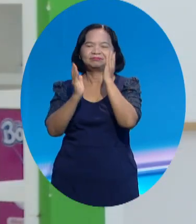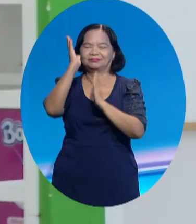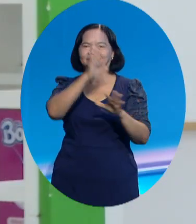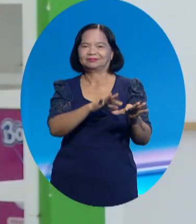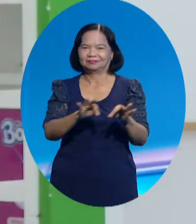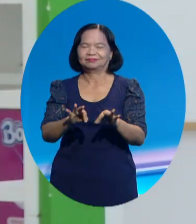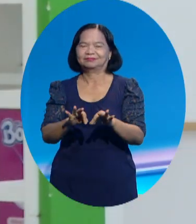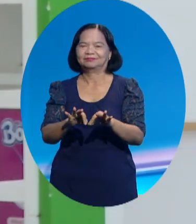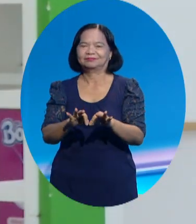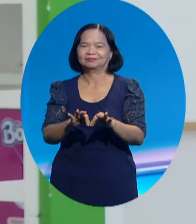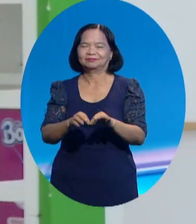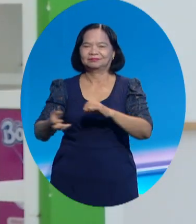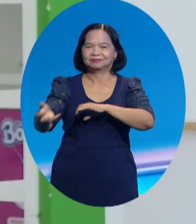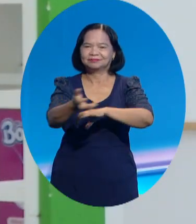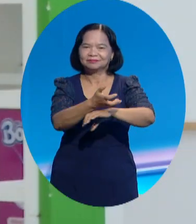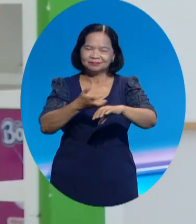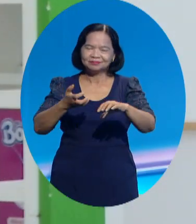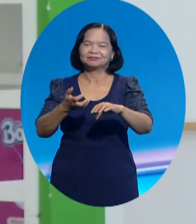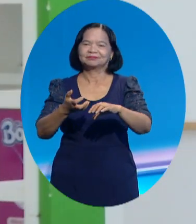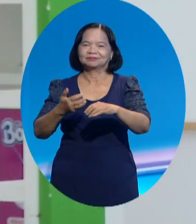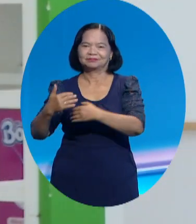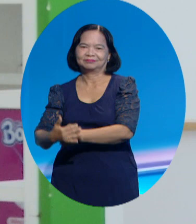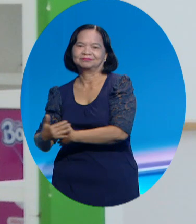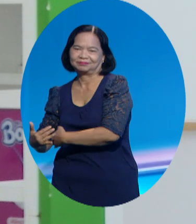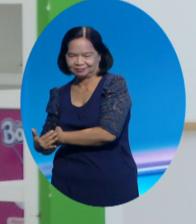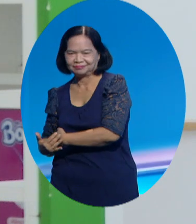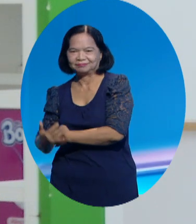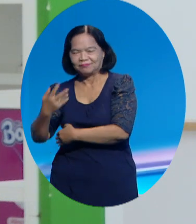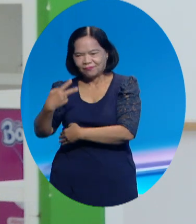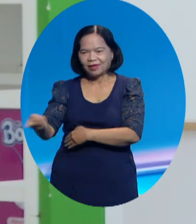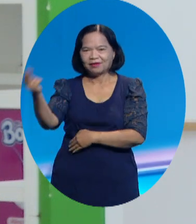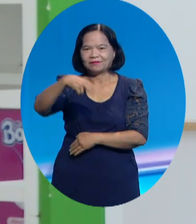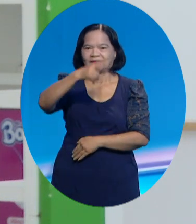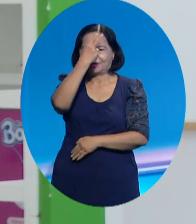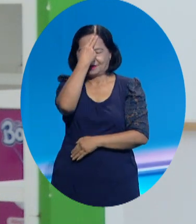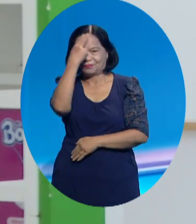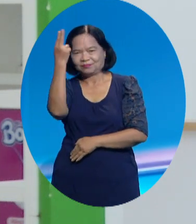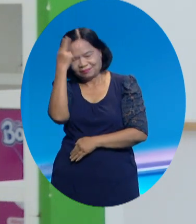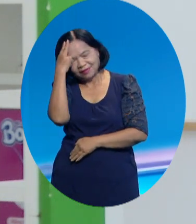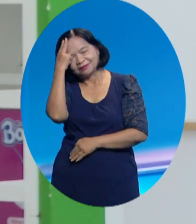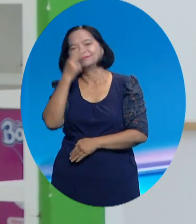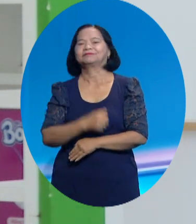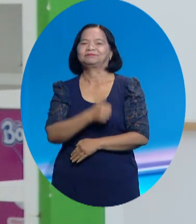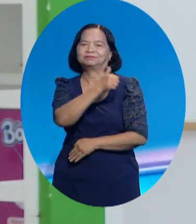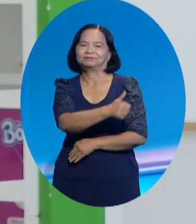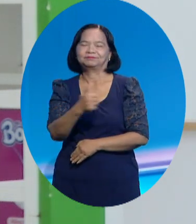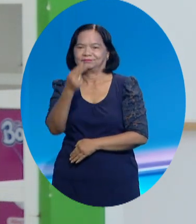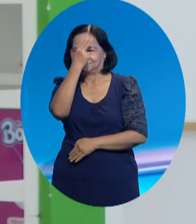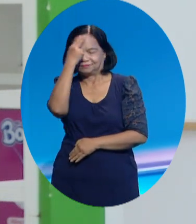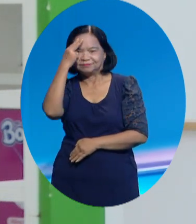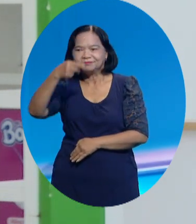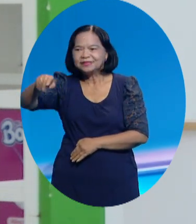Minh và các nước lân cận về với Long An để đảm bảo rằng người dân Long An không phải đi